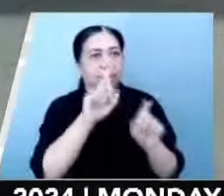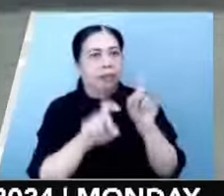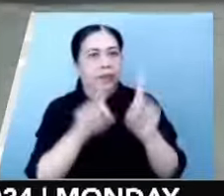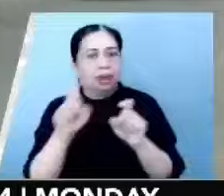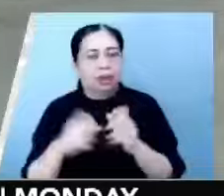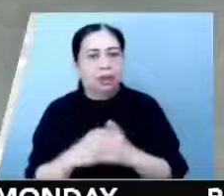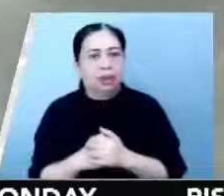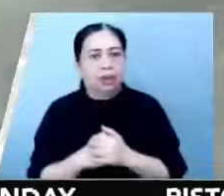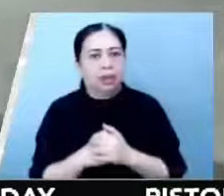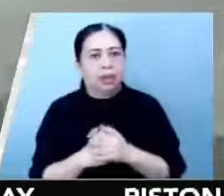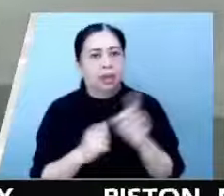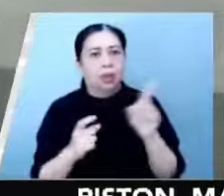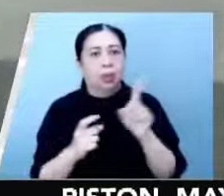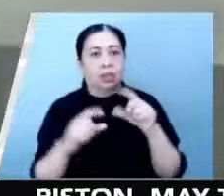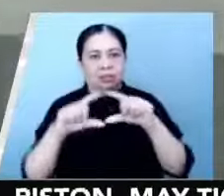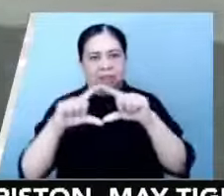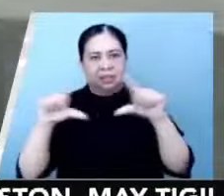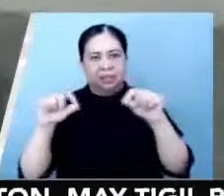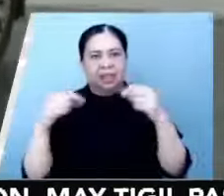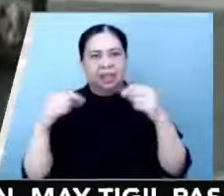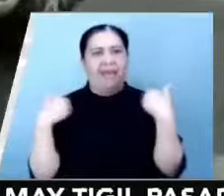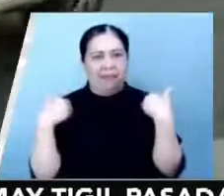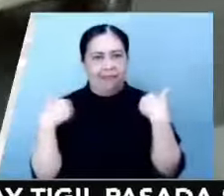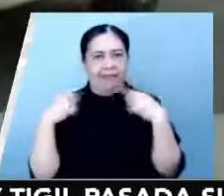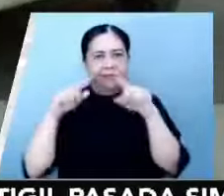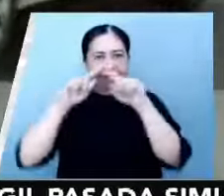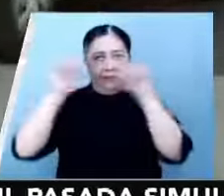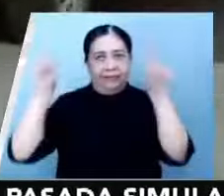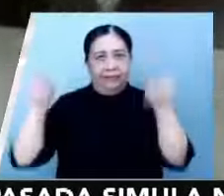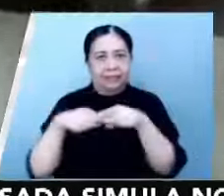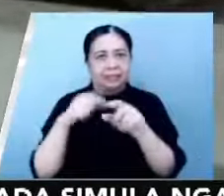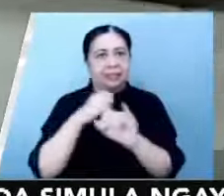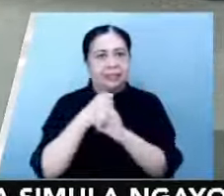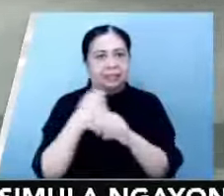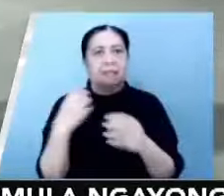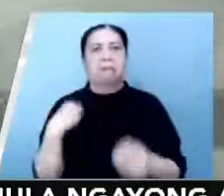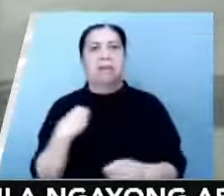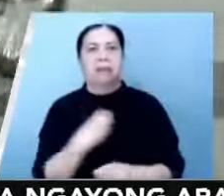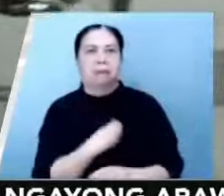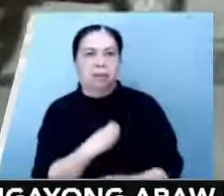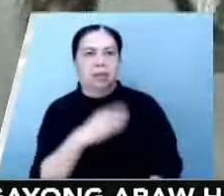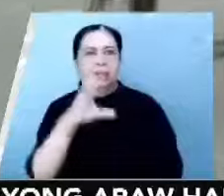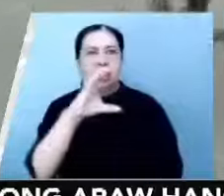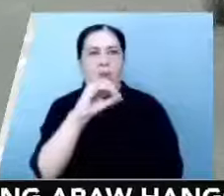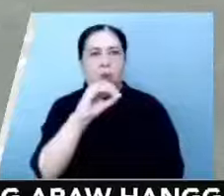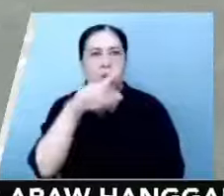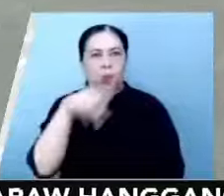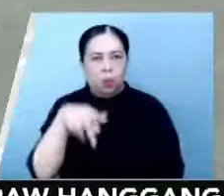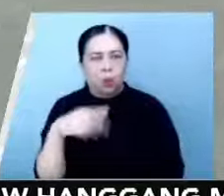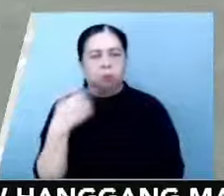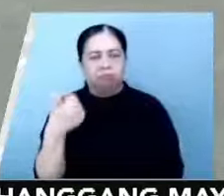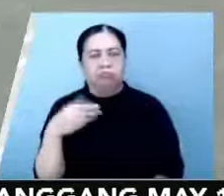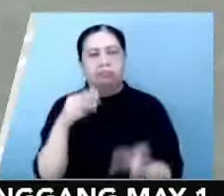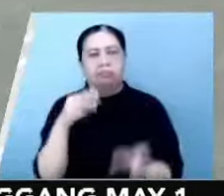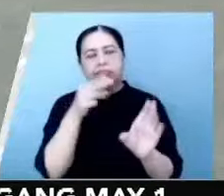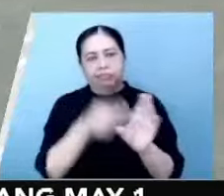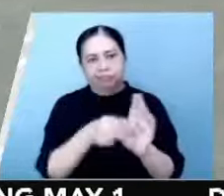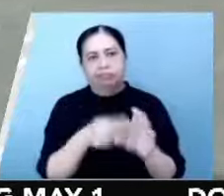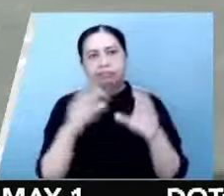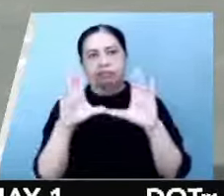sticker na nakalagay dun sa gilid ng jeep nila na sila ay miyembro na ng kooperatiba at naka-anib na sila sa korporasyon.